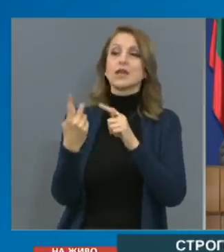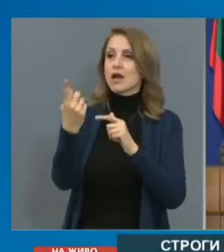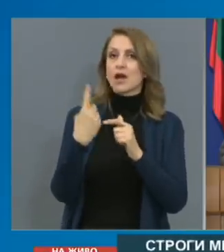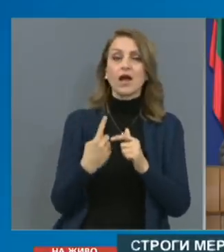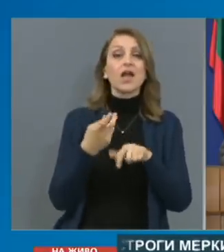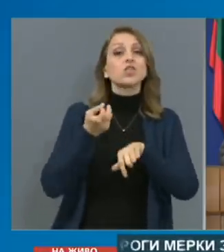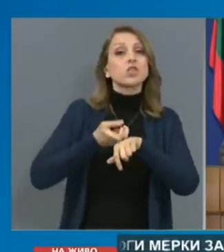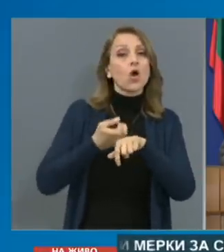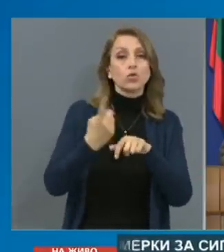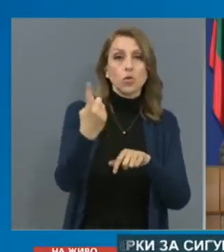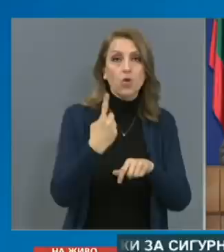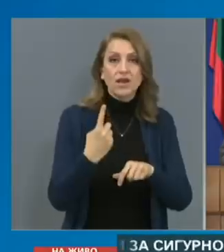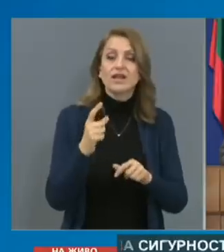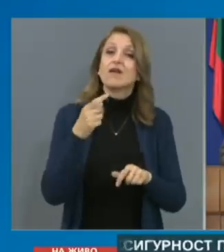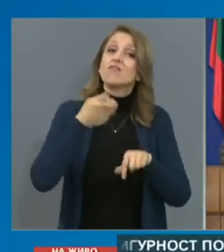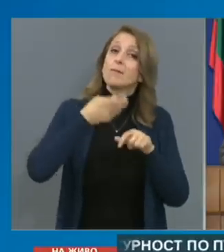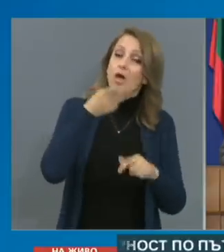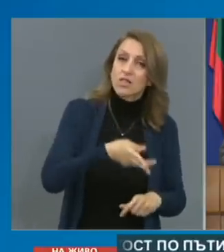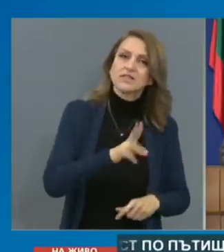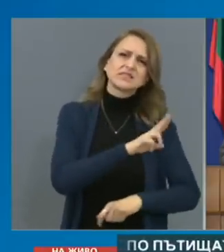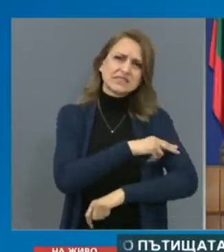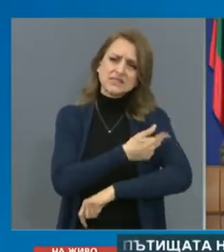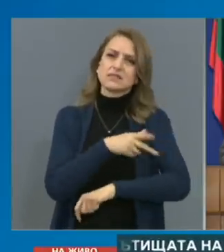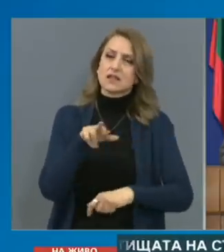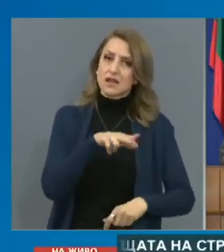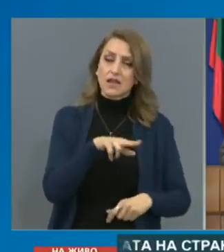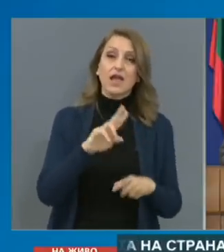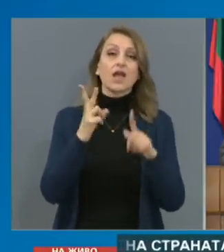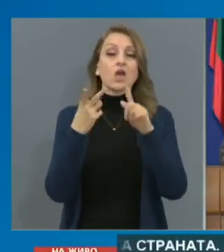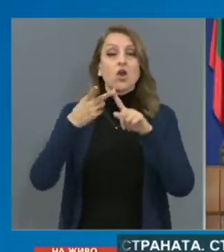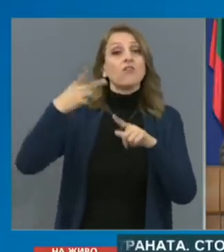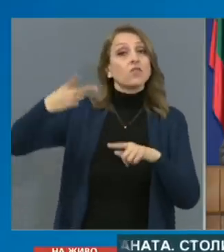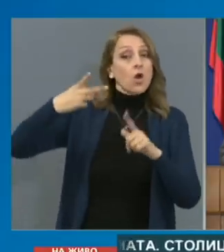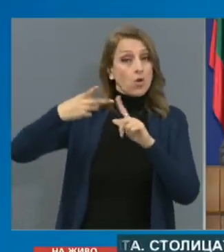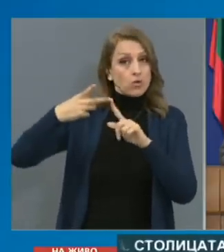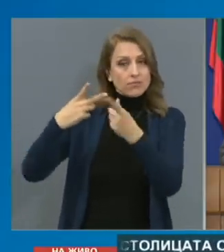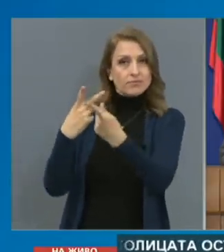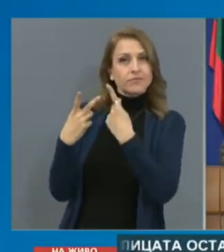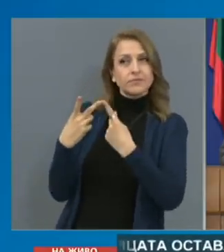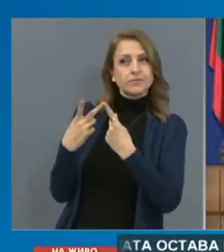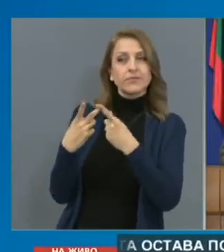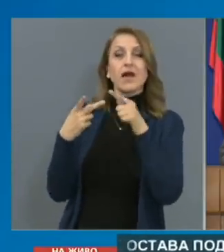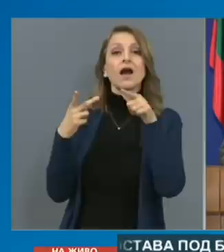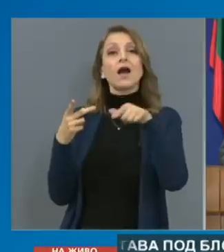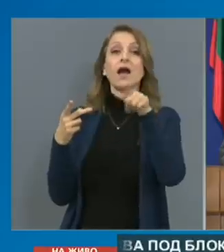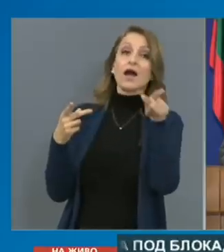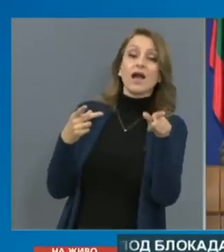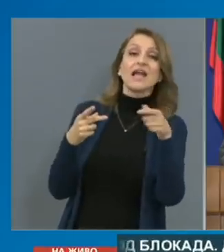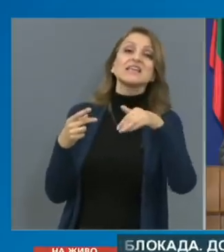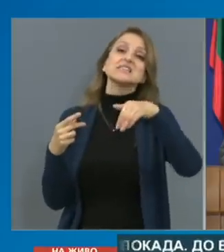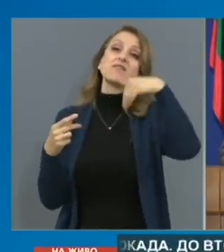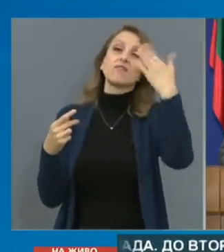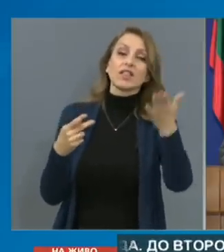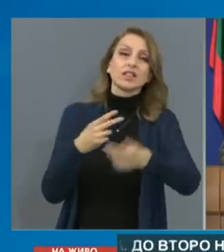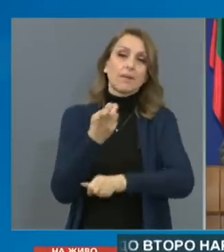в болници и сестри. Втори приоритет са симптоматични лица, които са извън